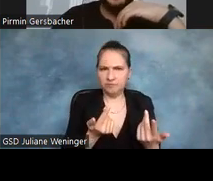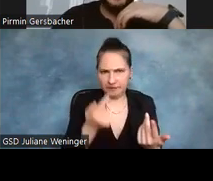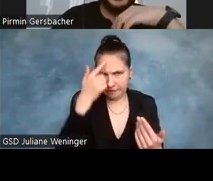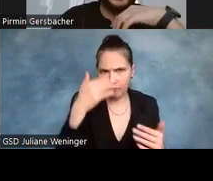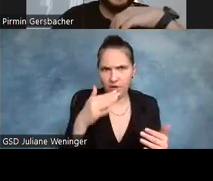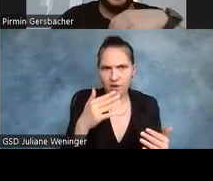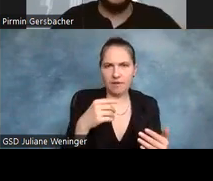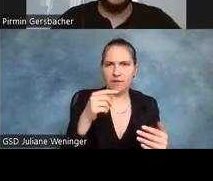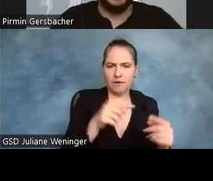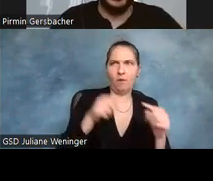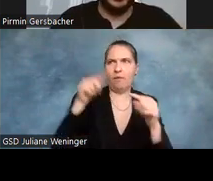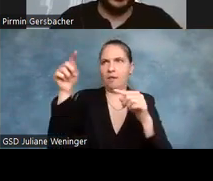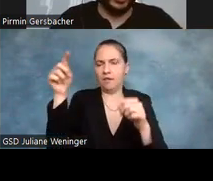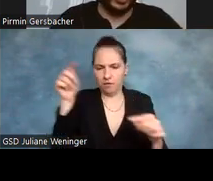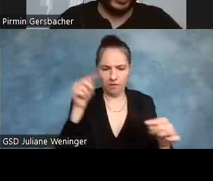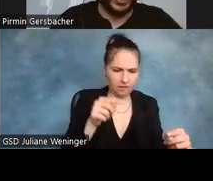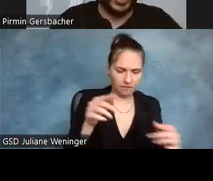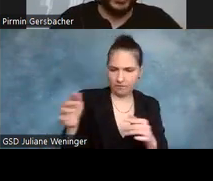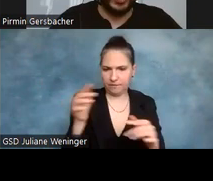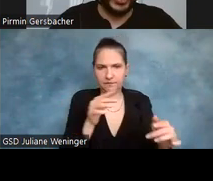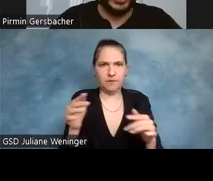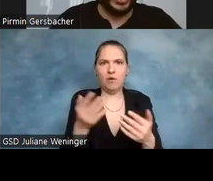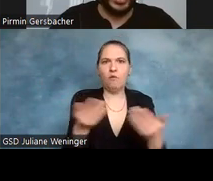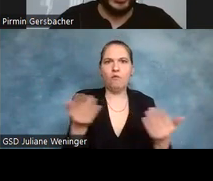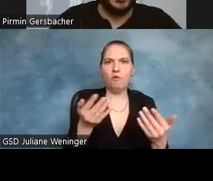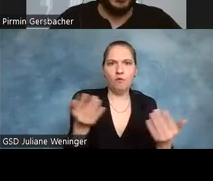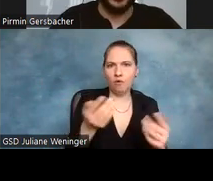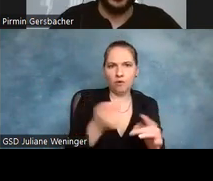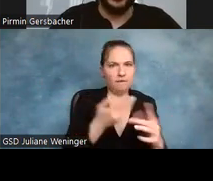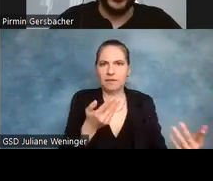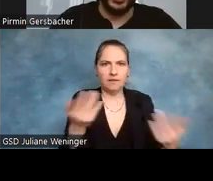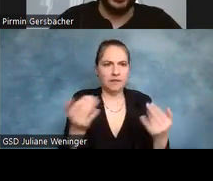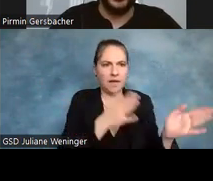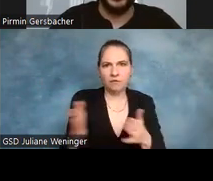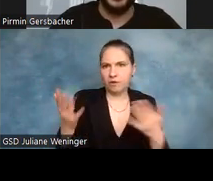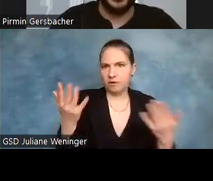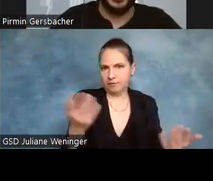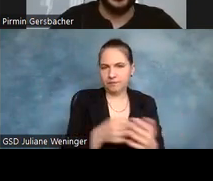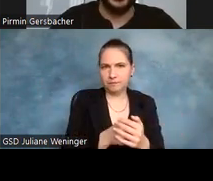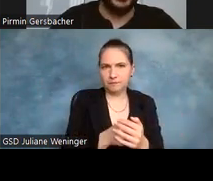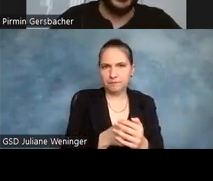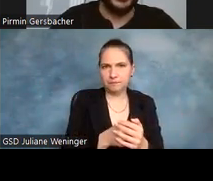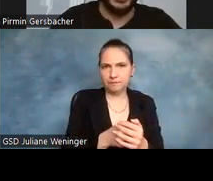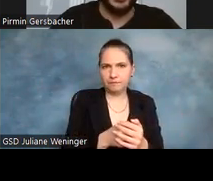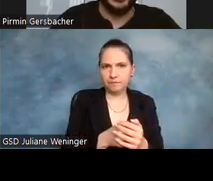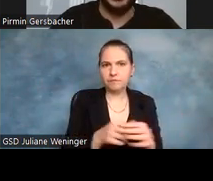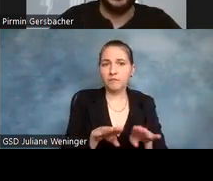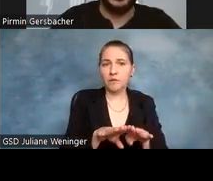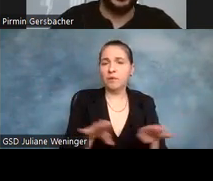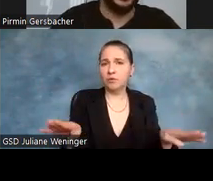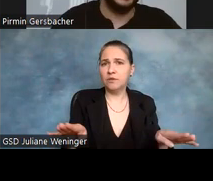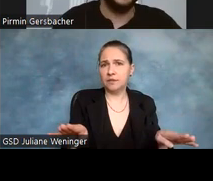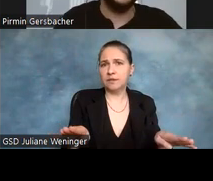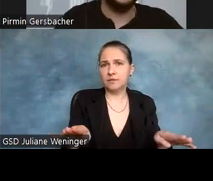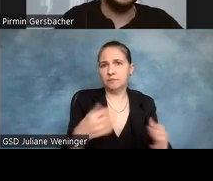hoch und dann muss man erst wieder schauen, wo ist gerade der Fokus, wo bin ich denn gerade. Und vom Prinzip her kann man halt schon da ein bisschen danach gehen, jetzt